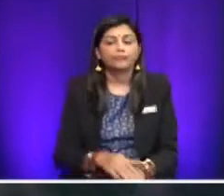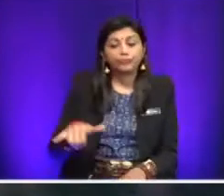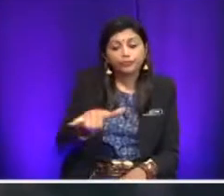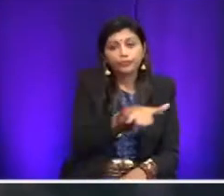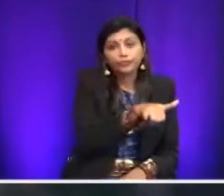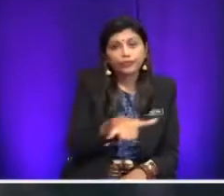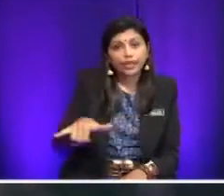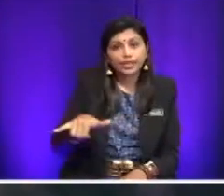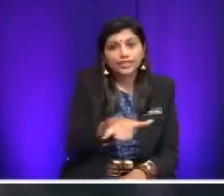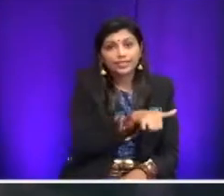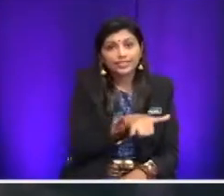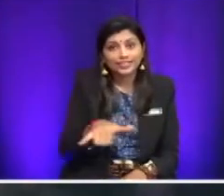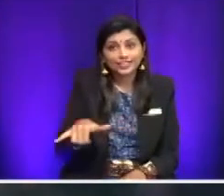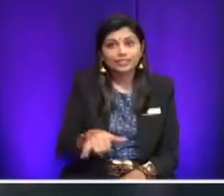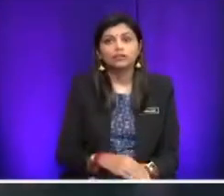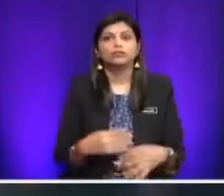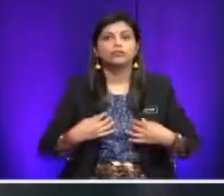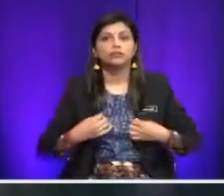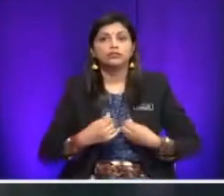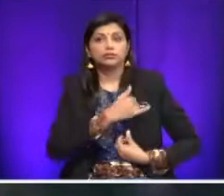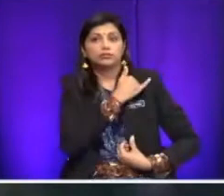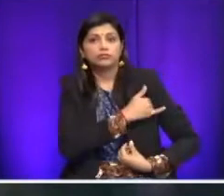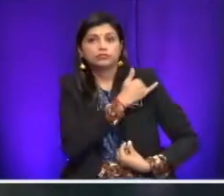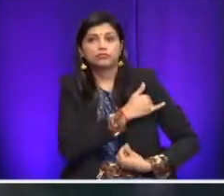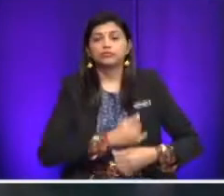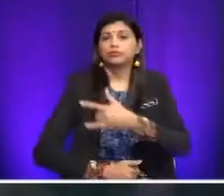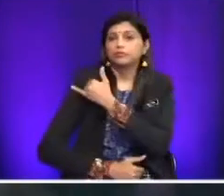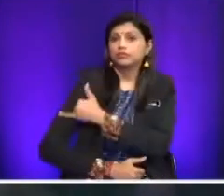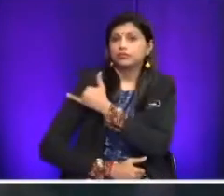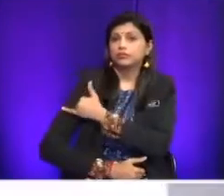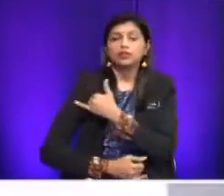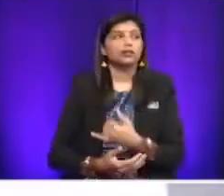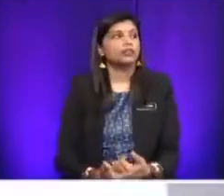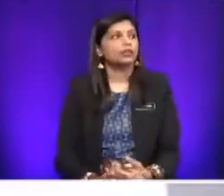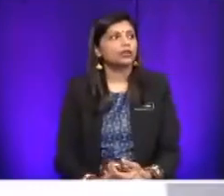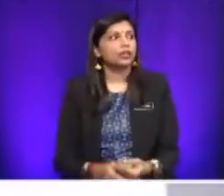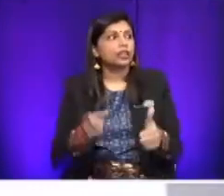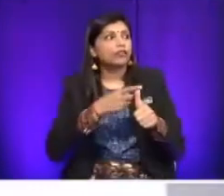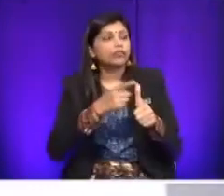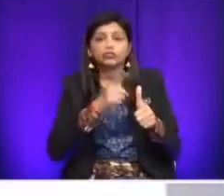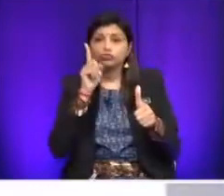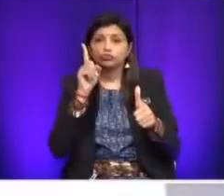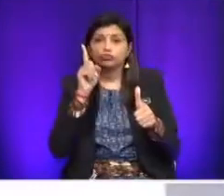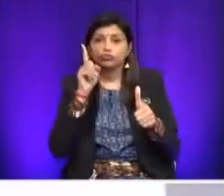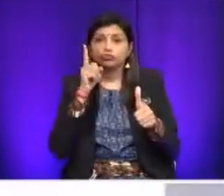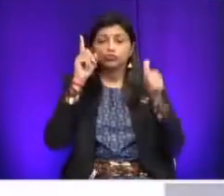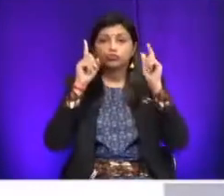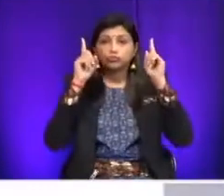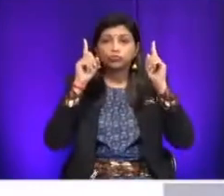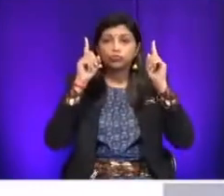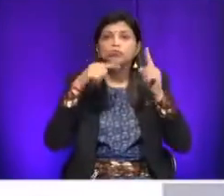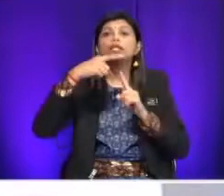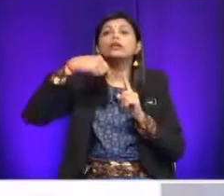eh Oke kalau kita tunggu Ayang Imel country itu pakai itu sampai bilang kalau Mira Agam Wah ini